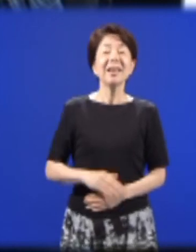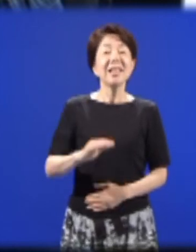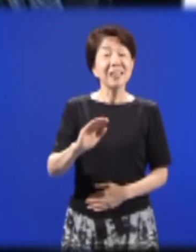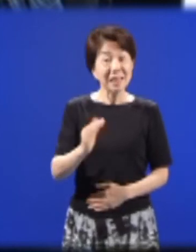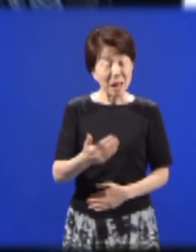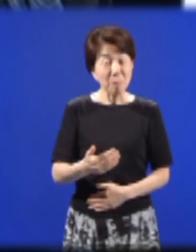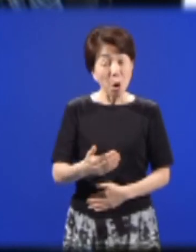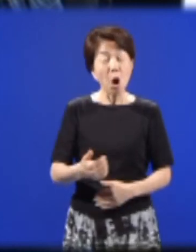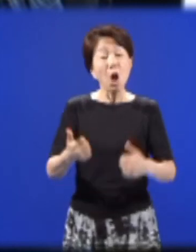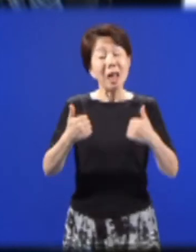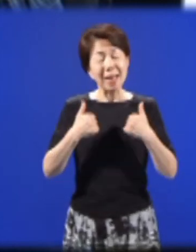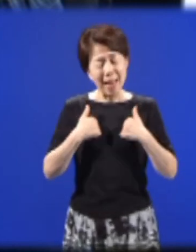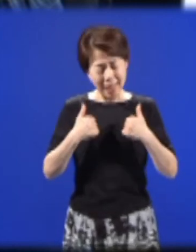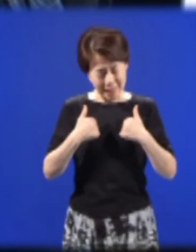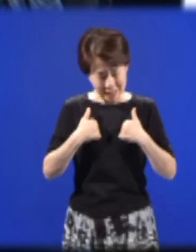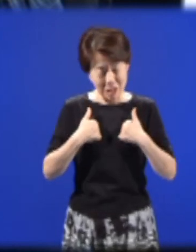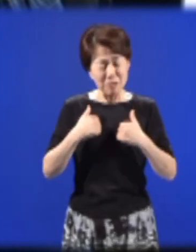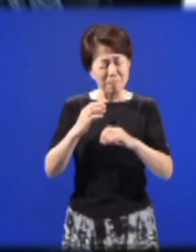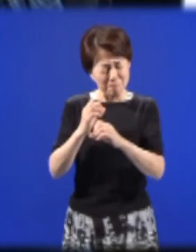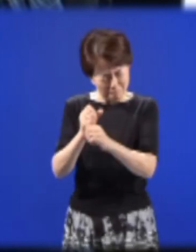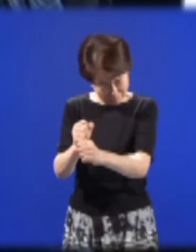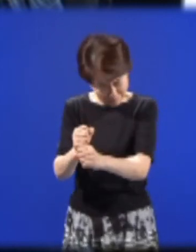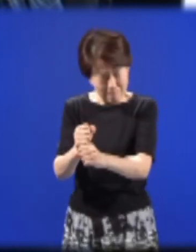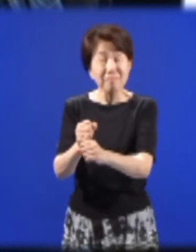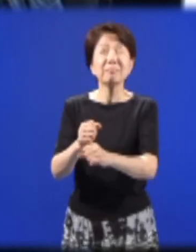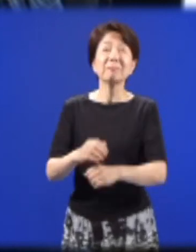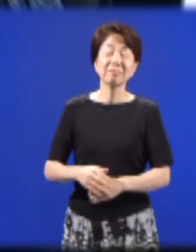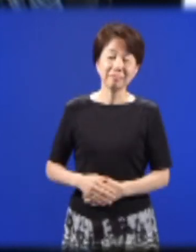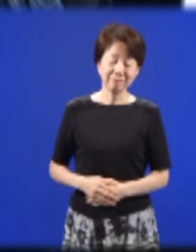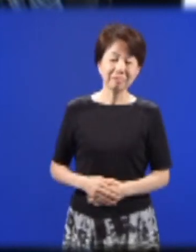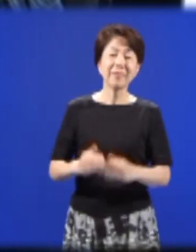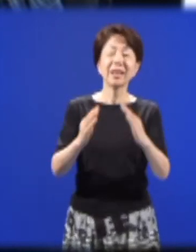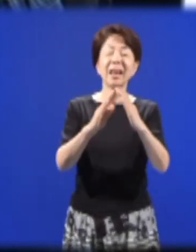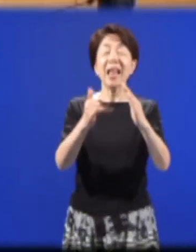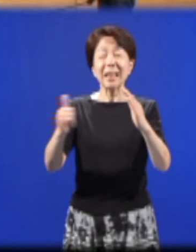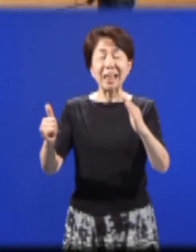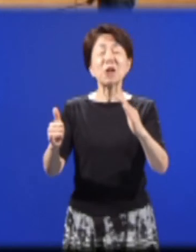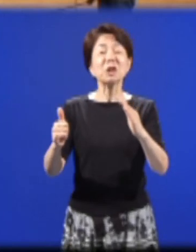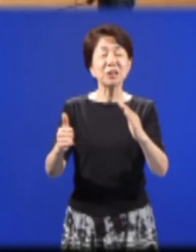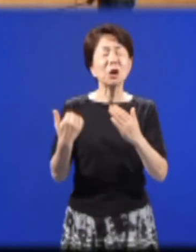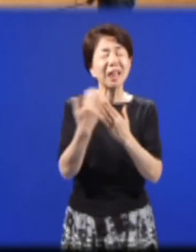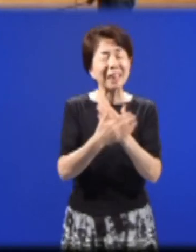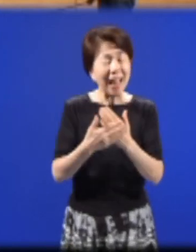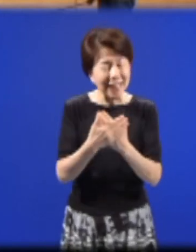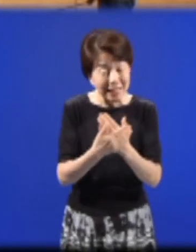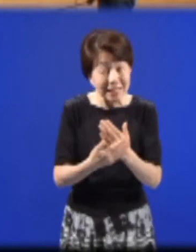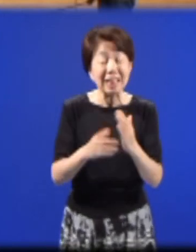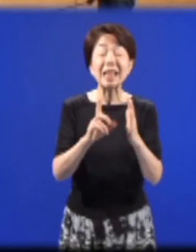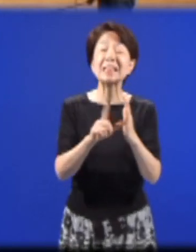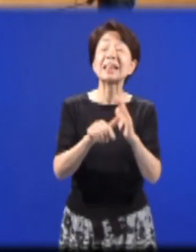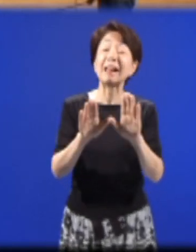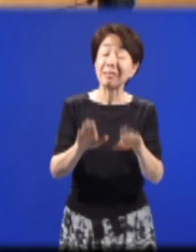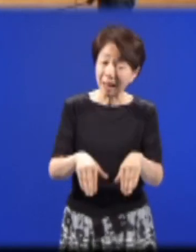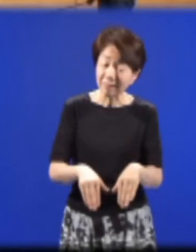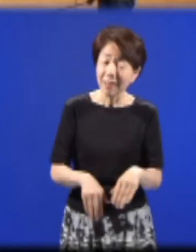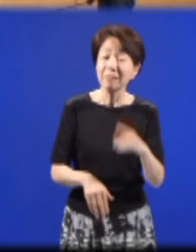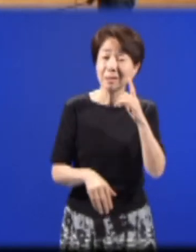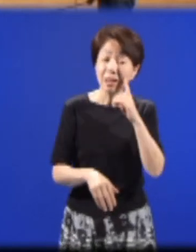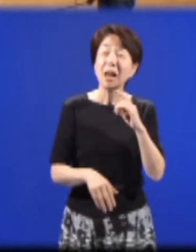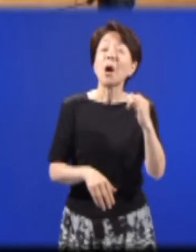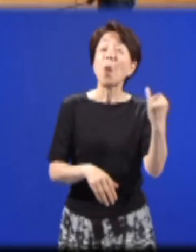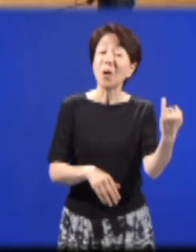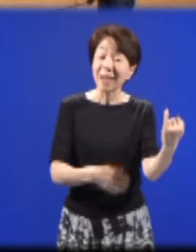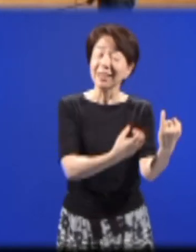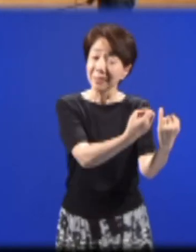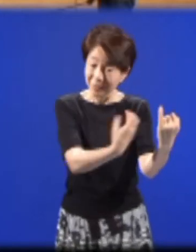しかし練習時のこだわりは素晴らしかったし、家族にとってかけがえのない時間だったと母親の